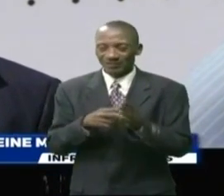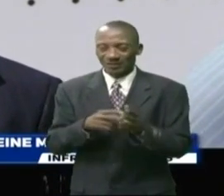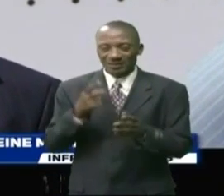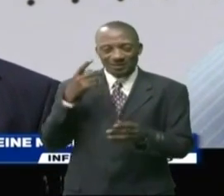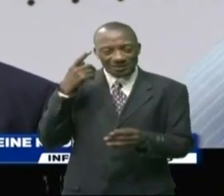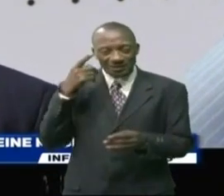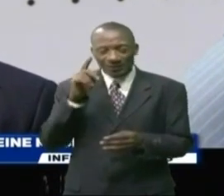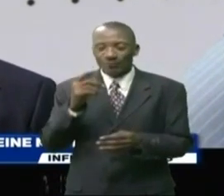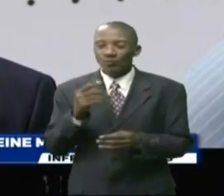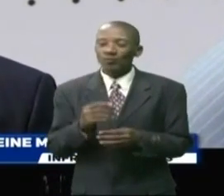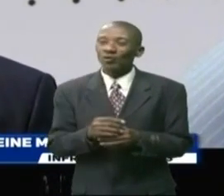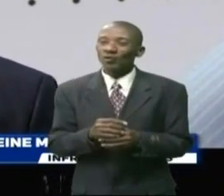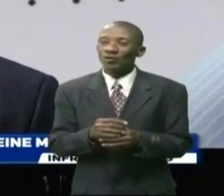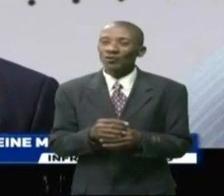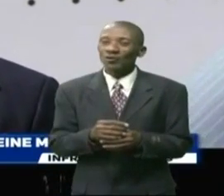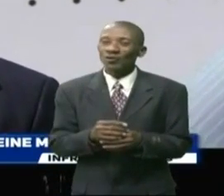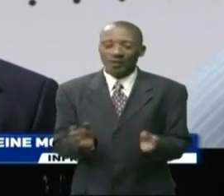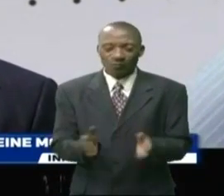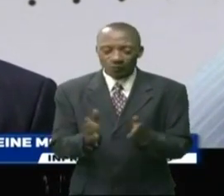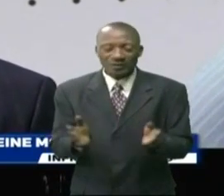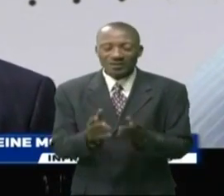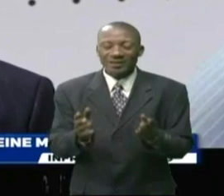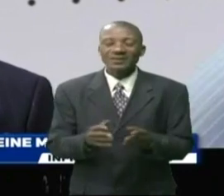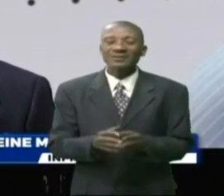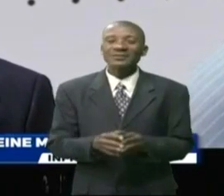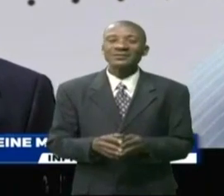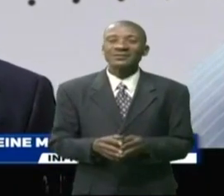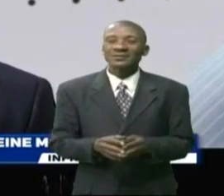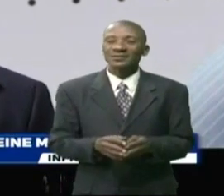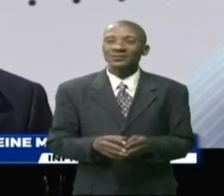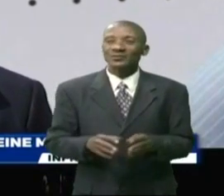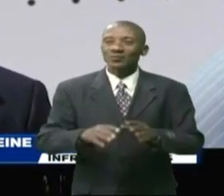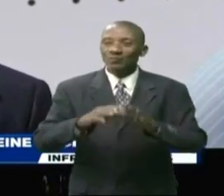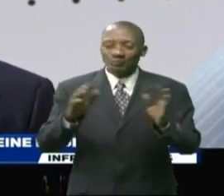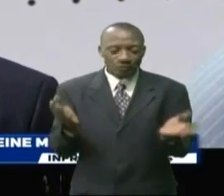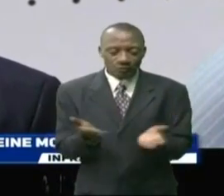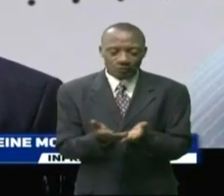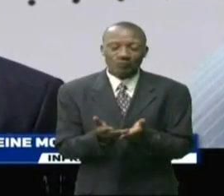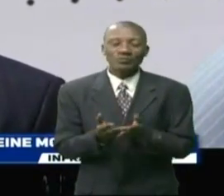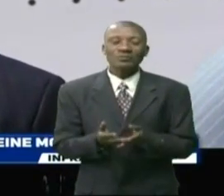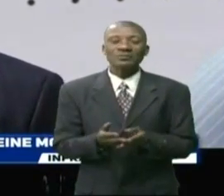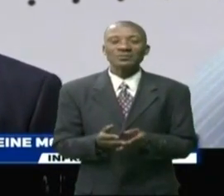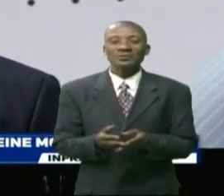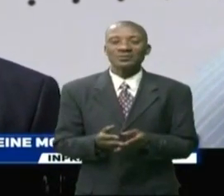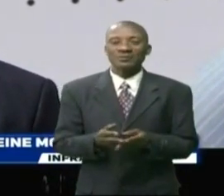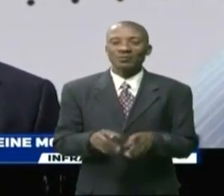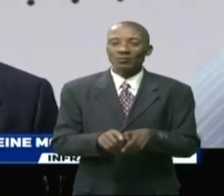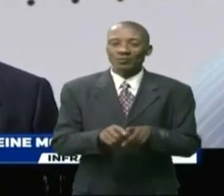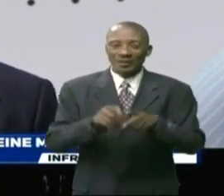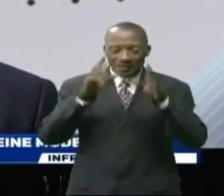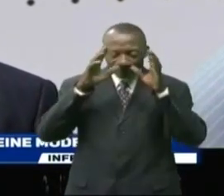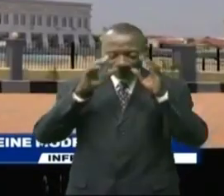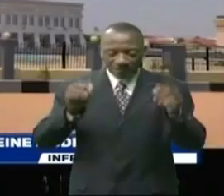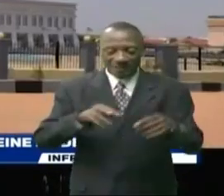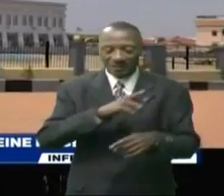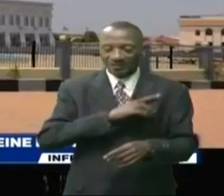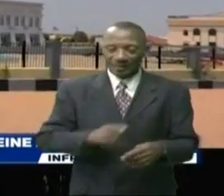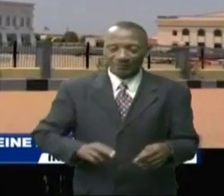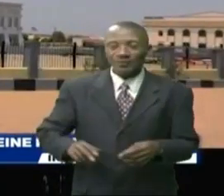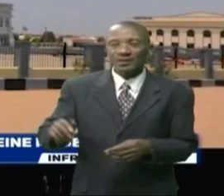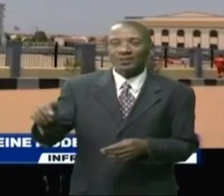de l'approvisionnement responsable des minéraux provenant des zones de conflit et des zones à haut risque.